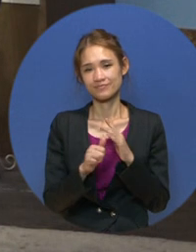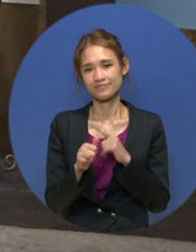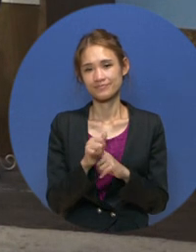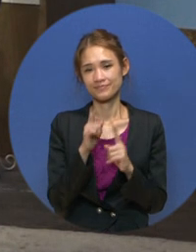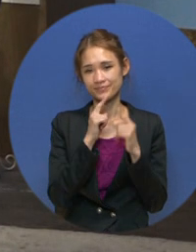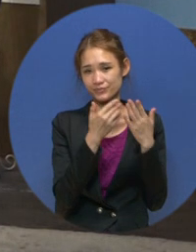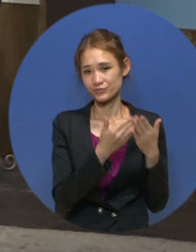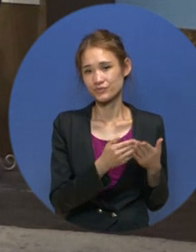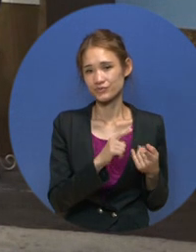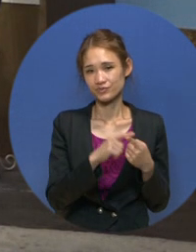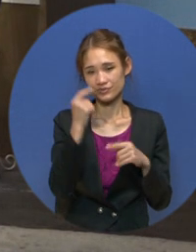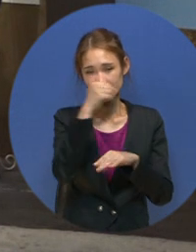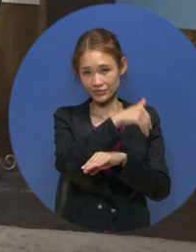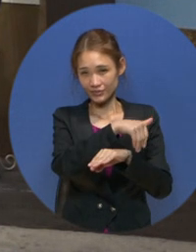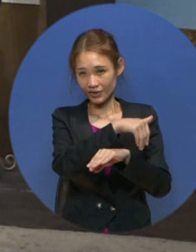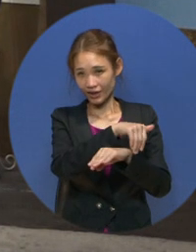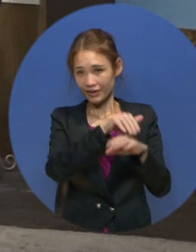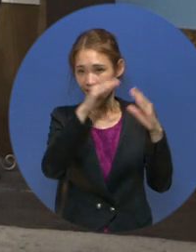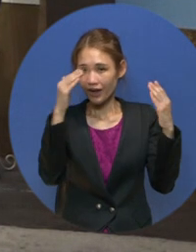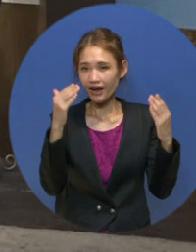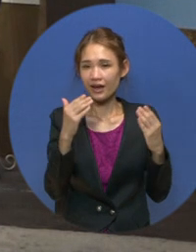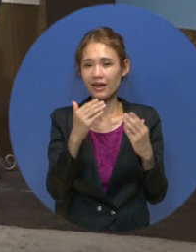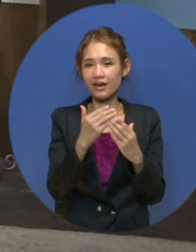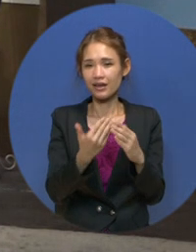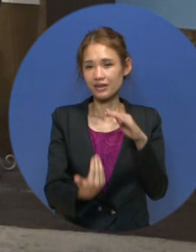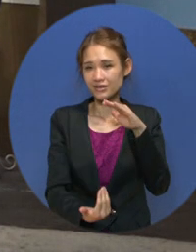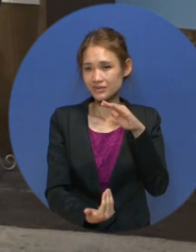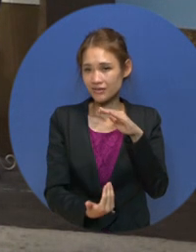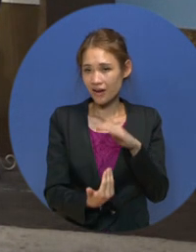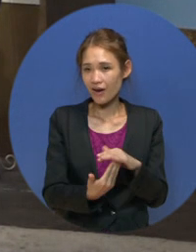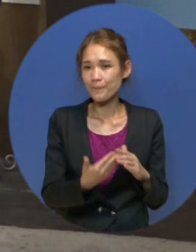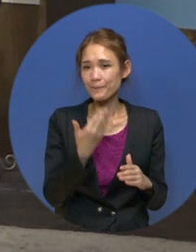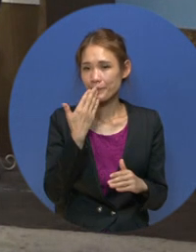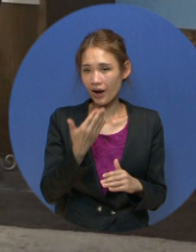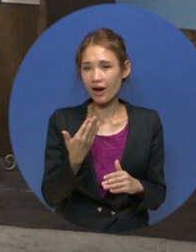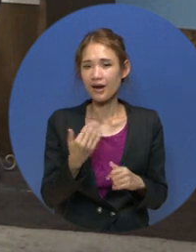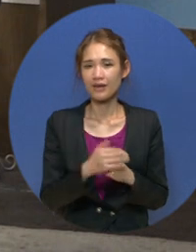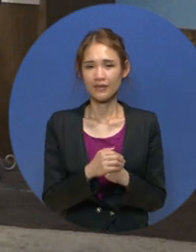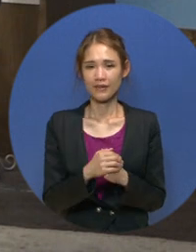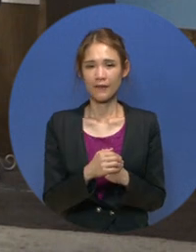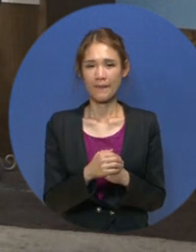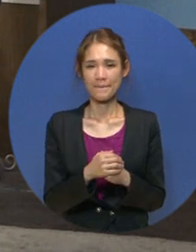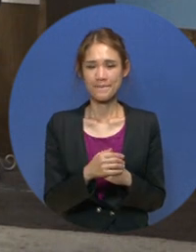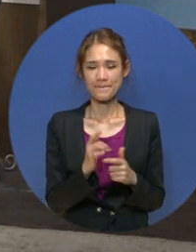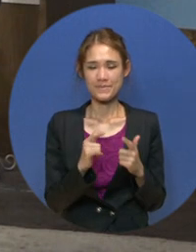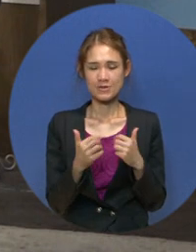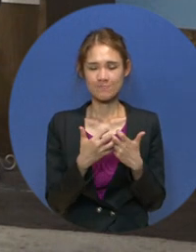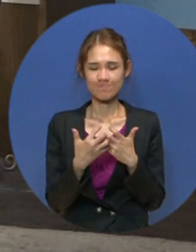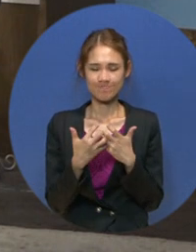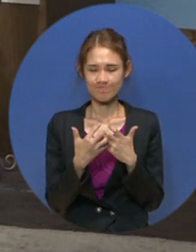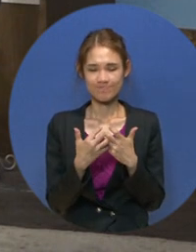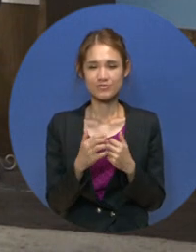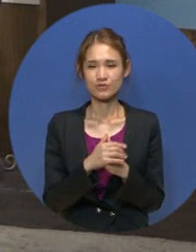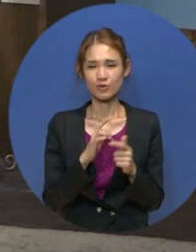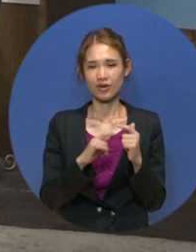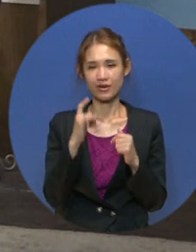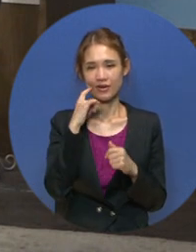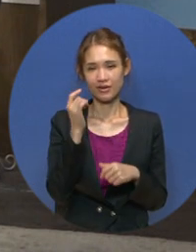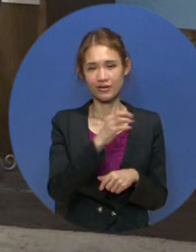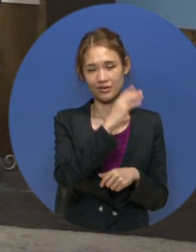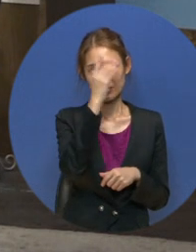말씀해 주신 네. 이 계획들이 또 다 잘 실현이 돼가지고 네. 굉장히 또 풍성하고